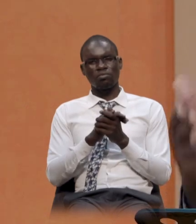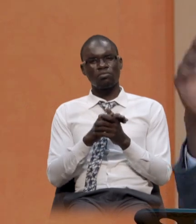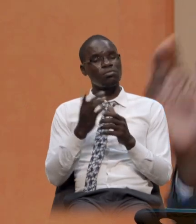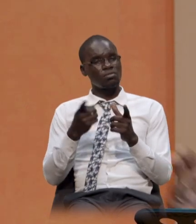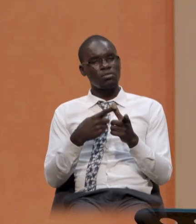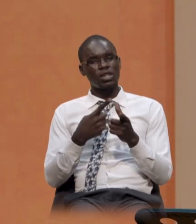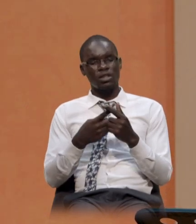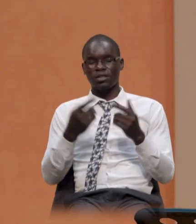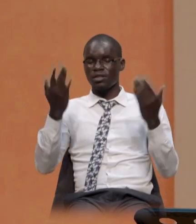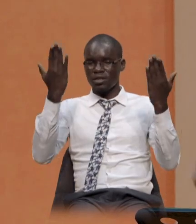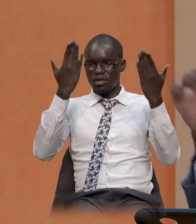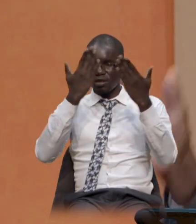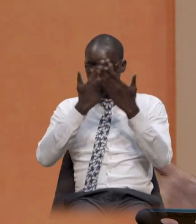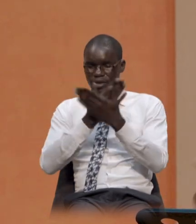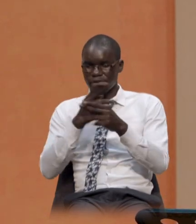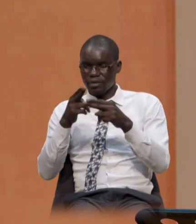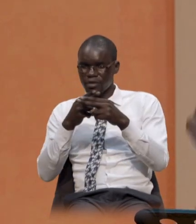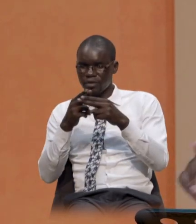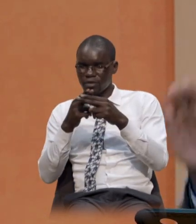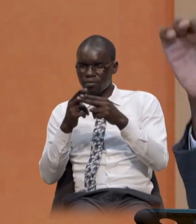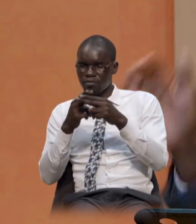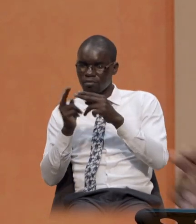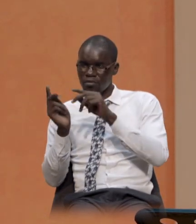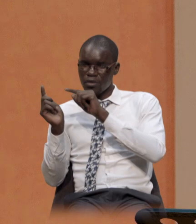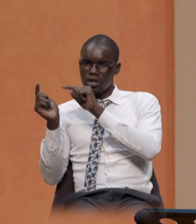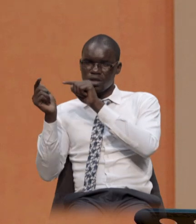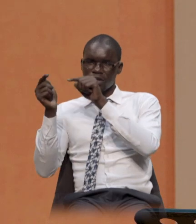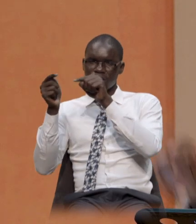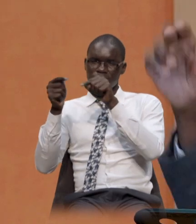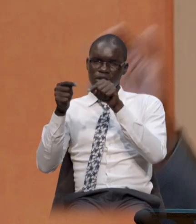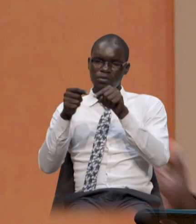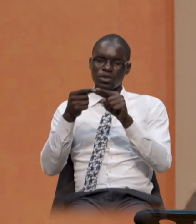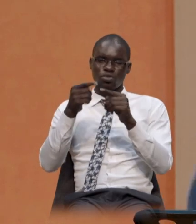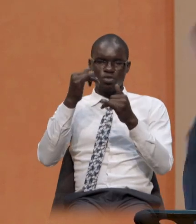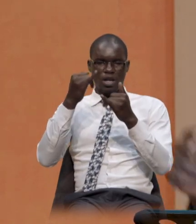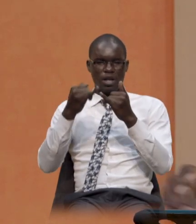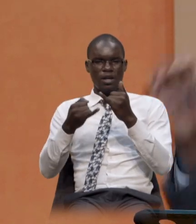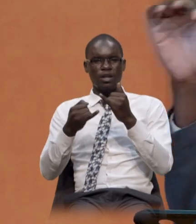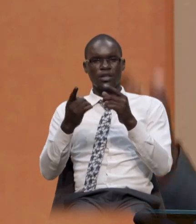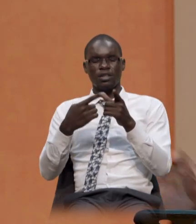Sasa waisha